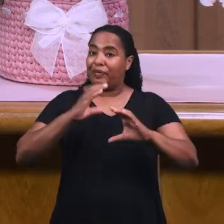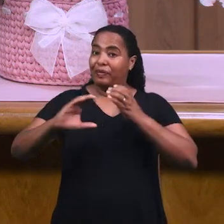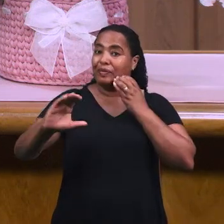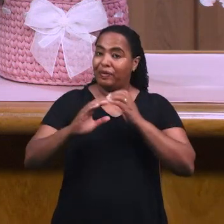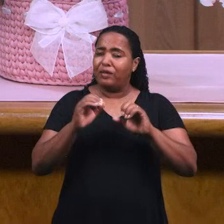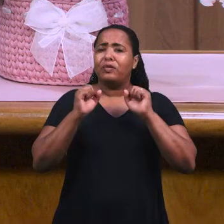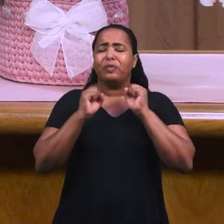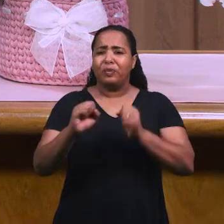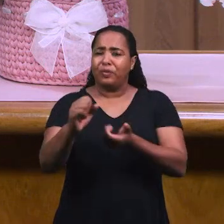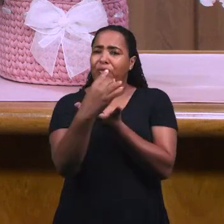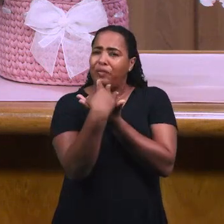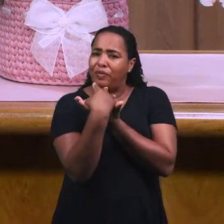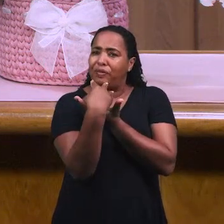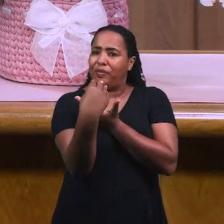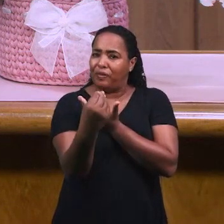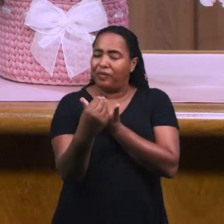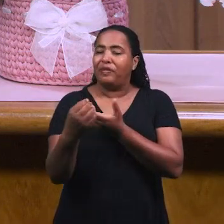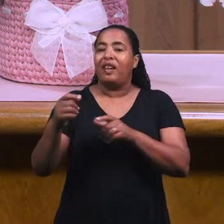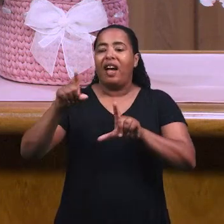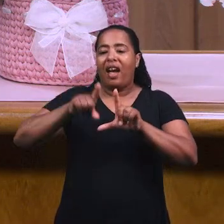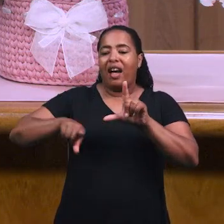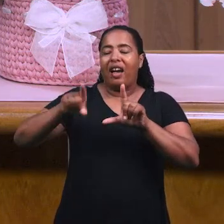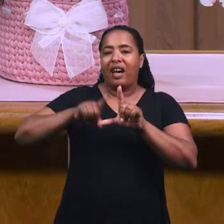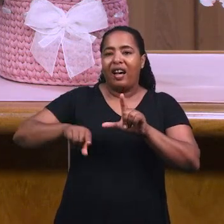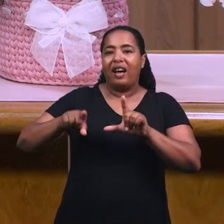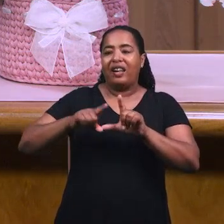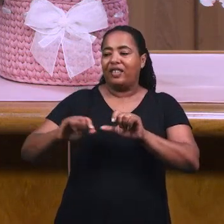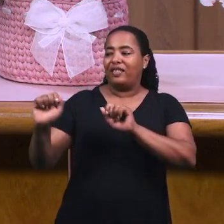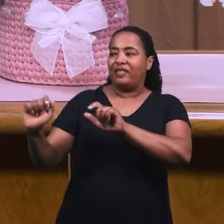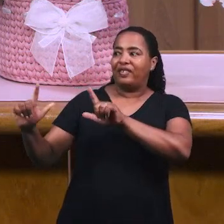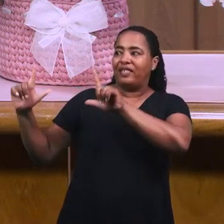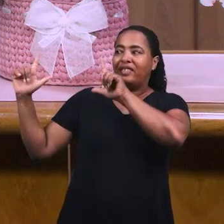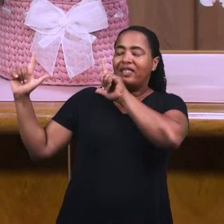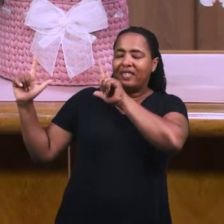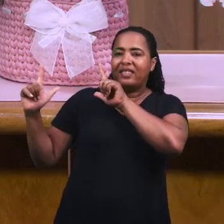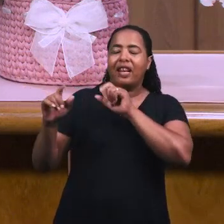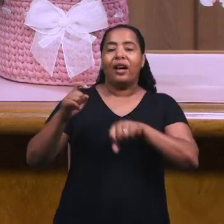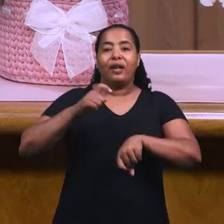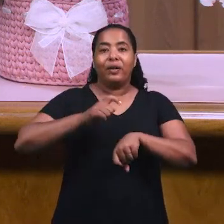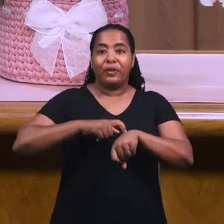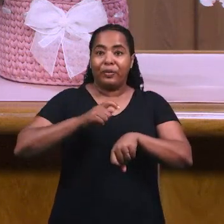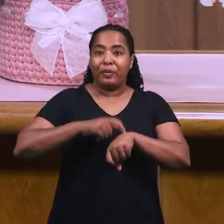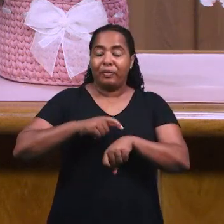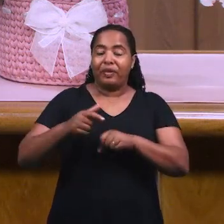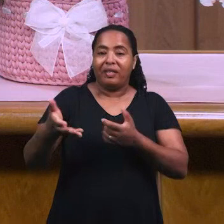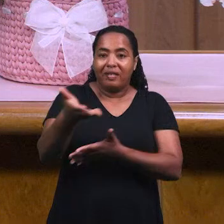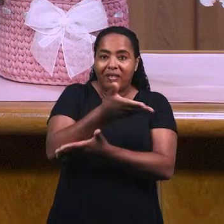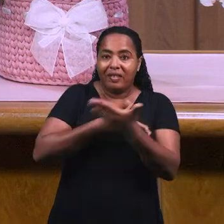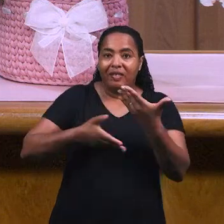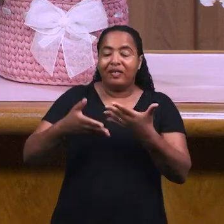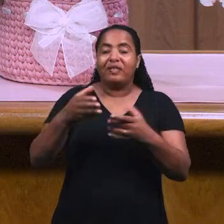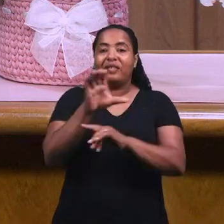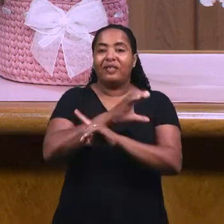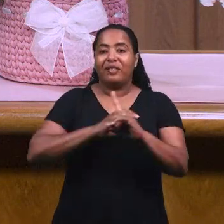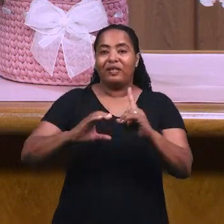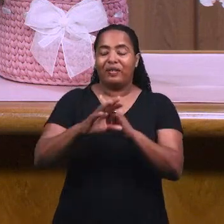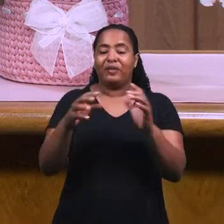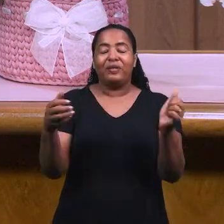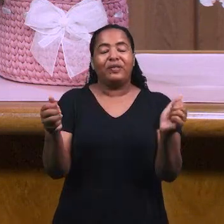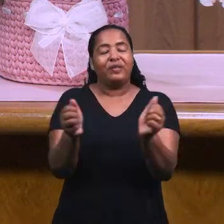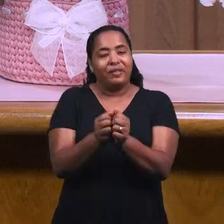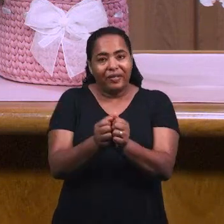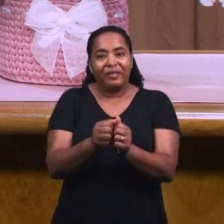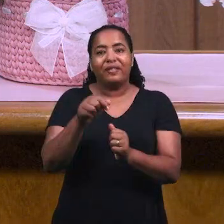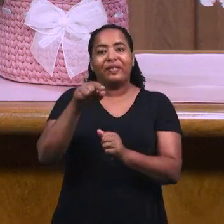Seigneur. Vous aussi, vous pouvez chanter. La lettre des louanges va être à l'écran. Et quand vous allez participer du culte avec nous, avec